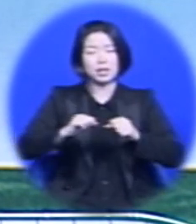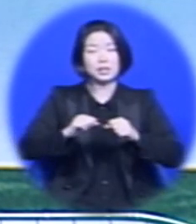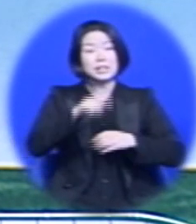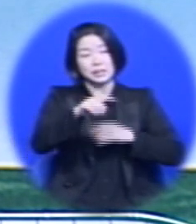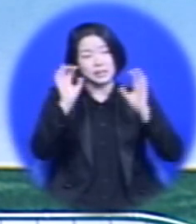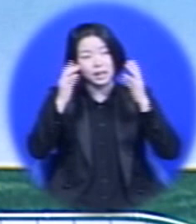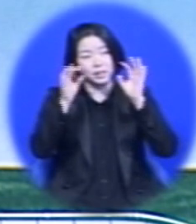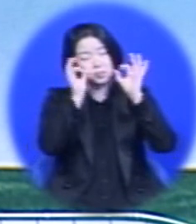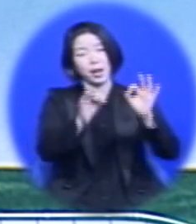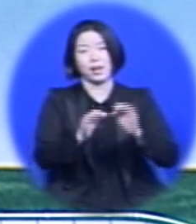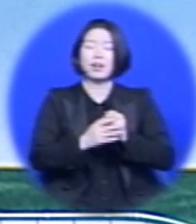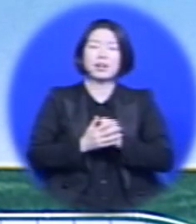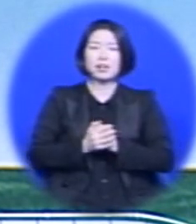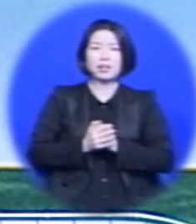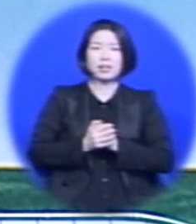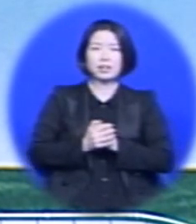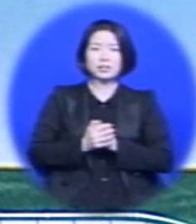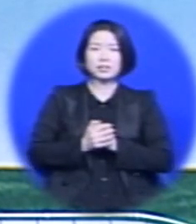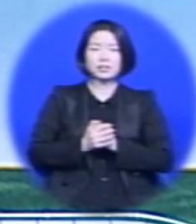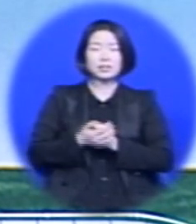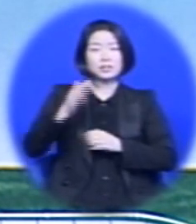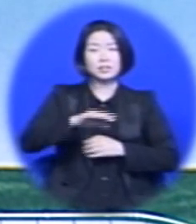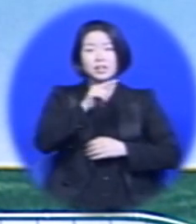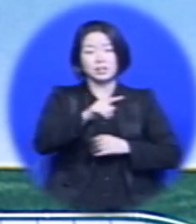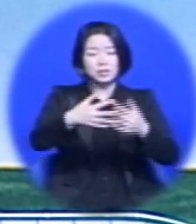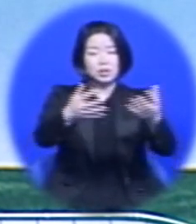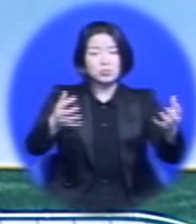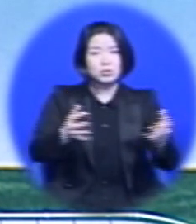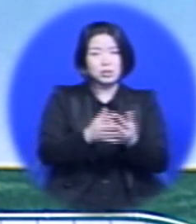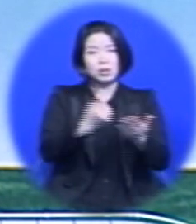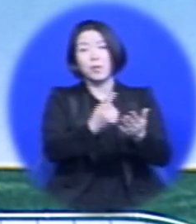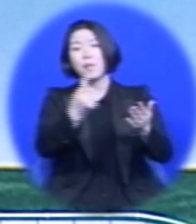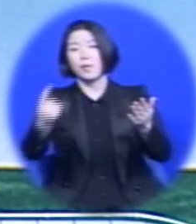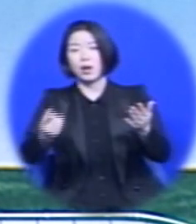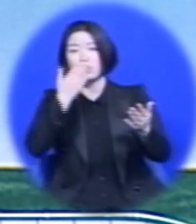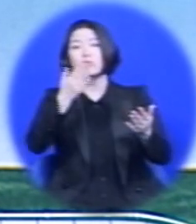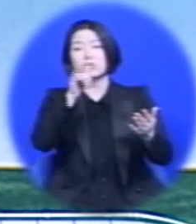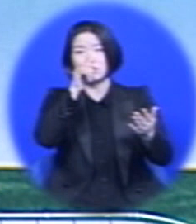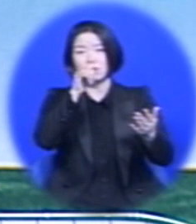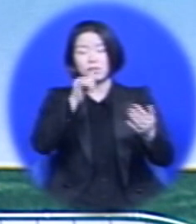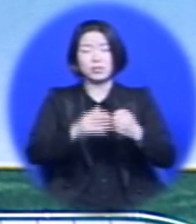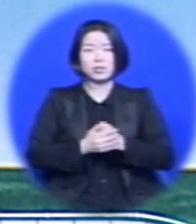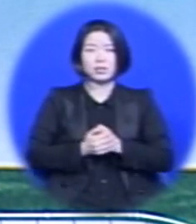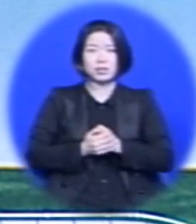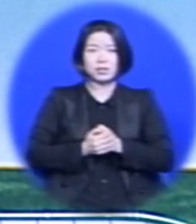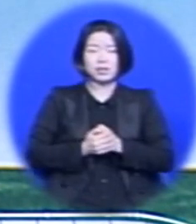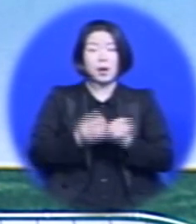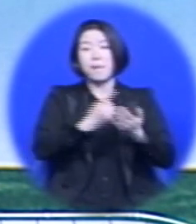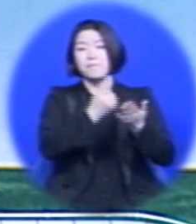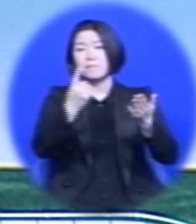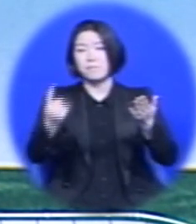아이들을 봅니다 근데 그 무리에서 얼마든지 빠져나올 수 있습니다